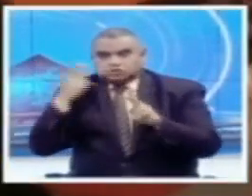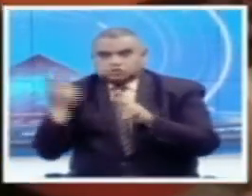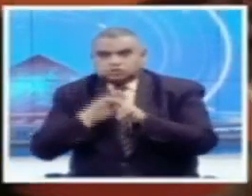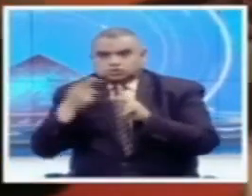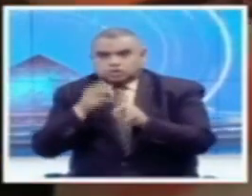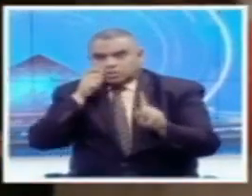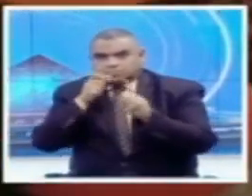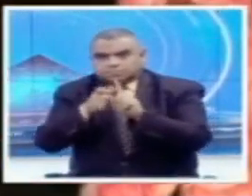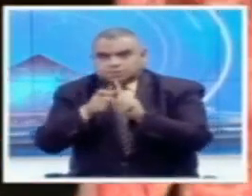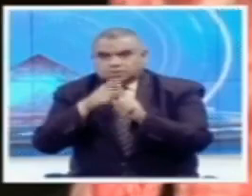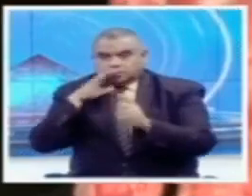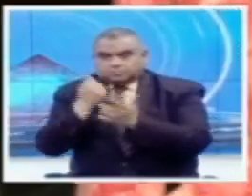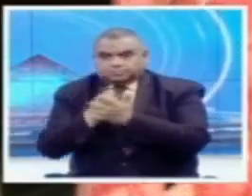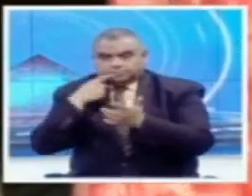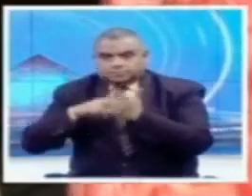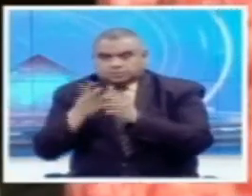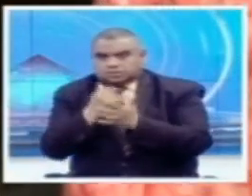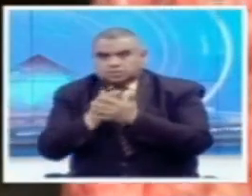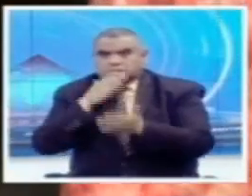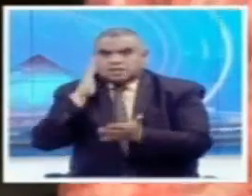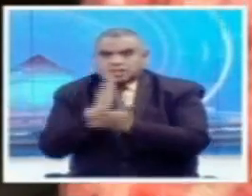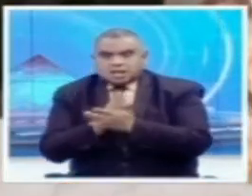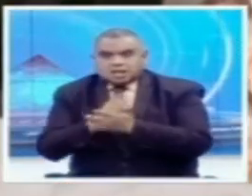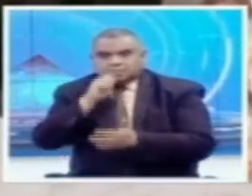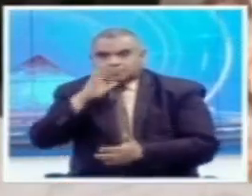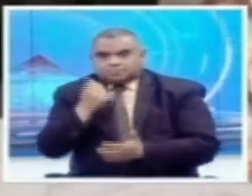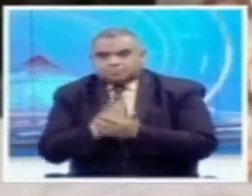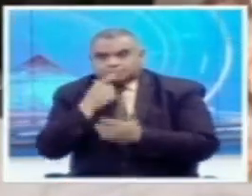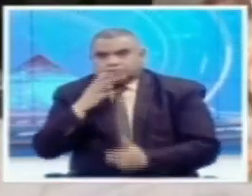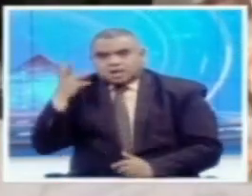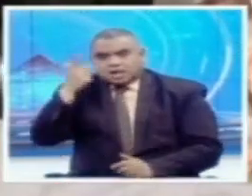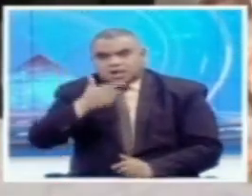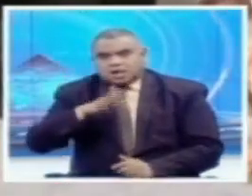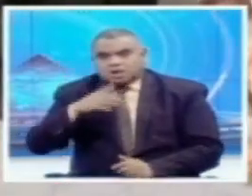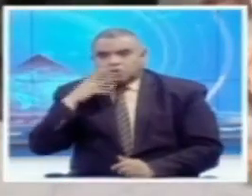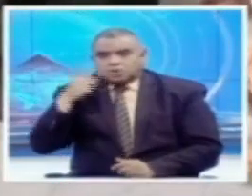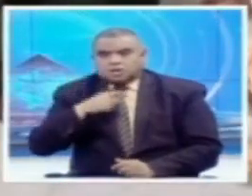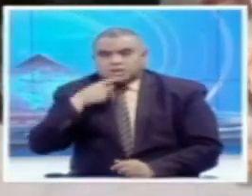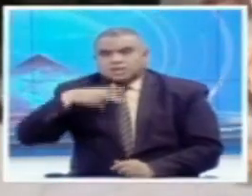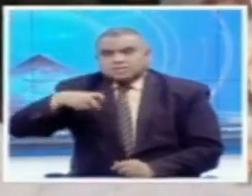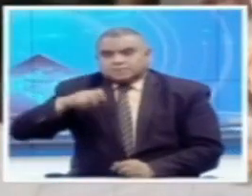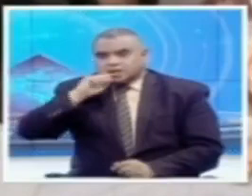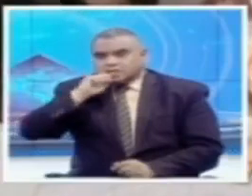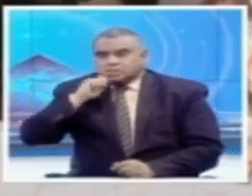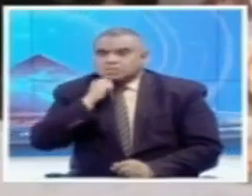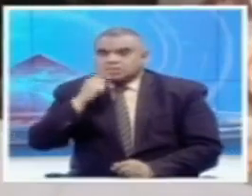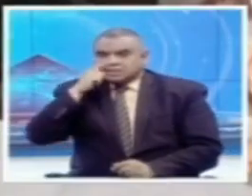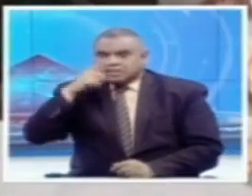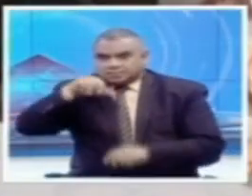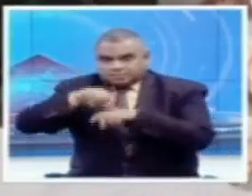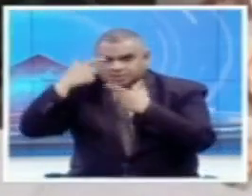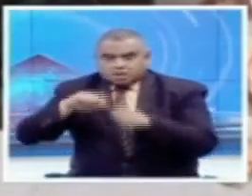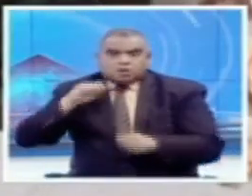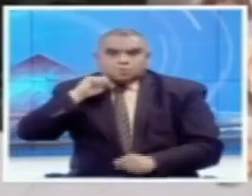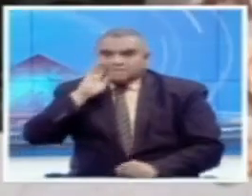اللحوم سواء أكانت مجمدة أو طازجة. حوالي 30 طن لحمة كل يوم على مستوى الجيزة،